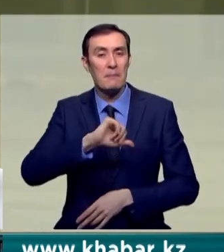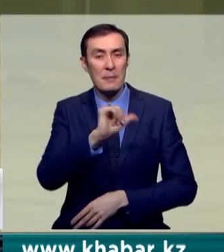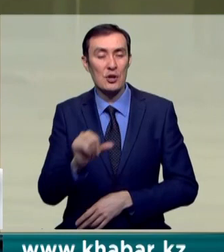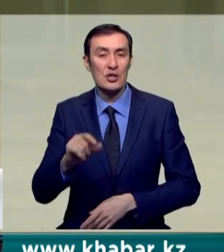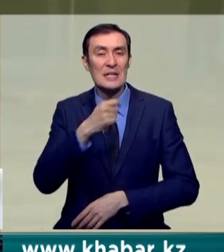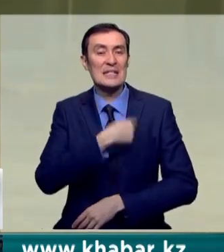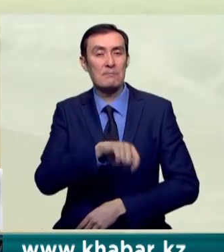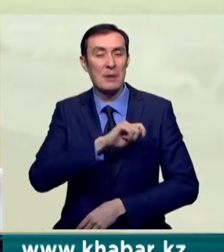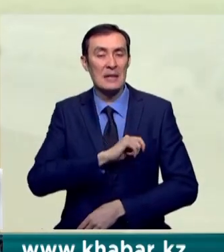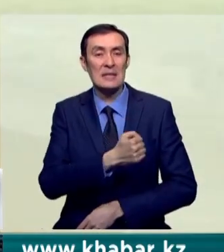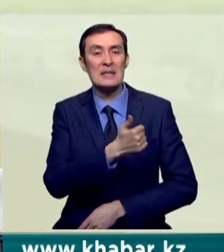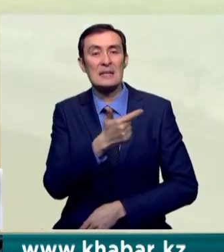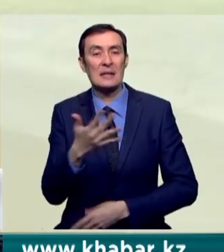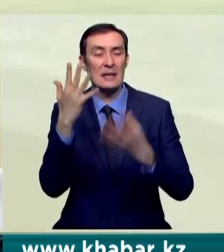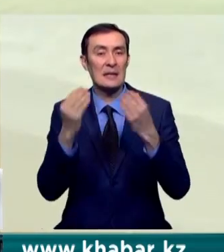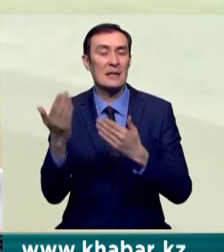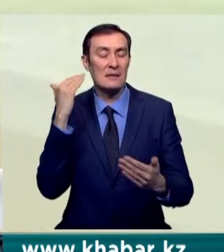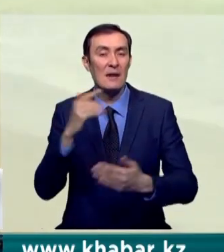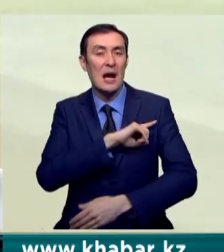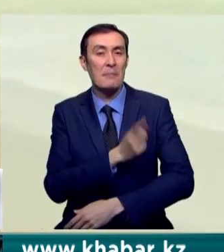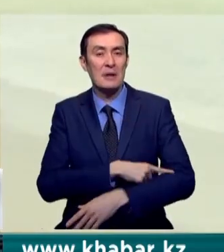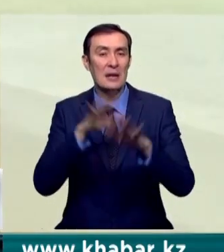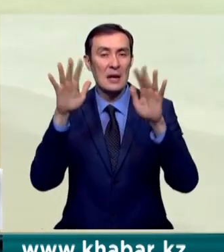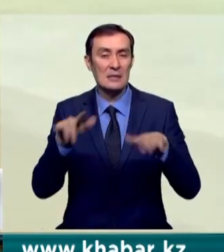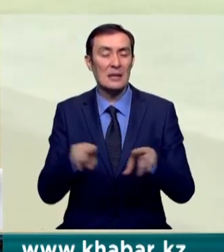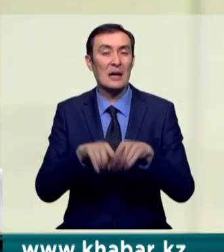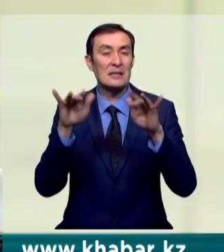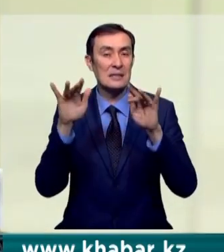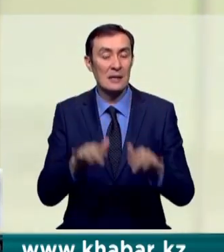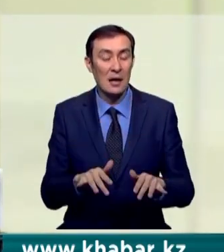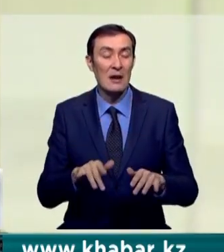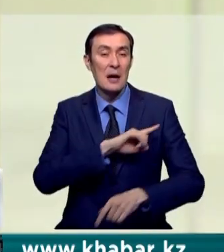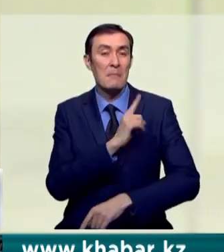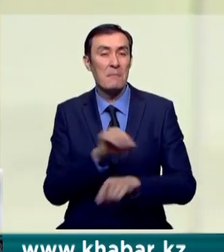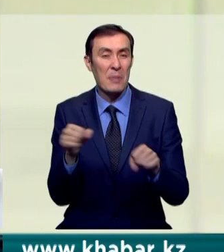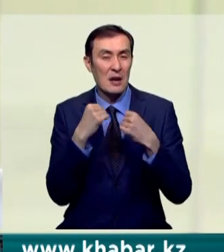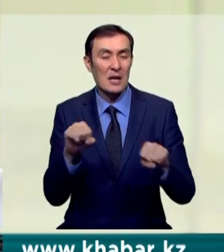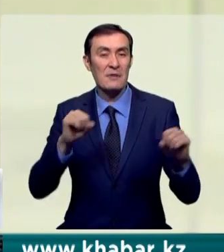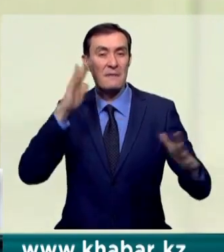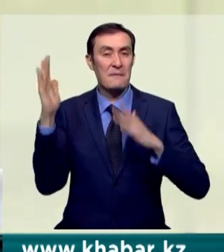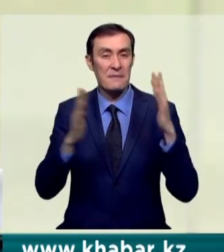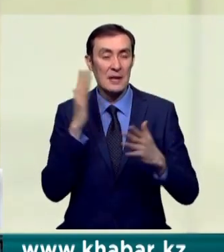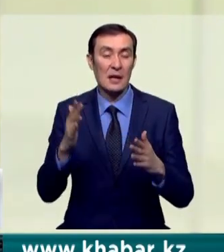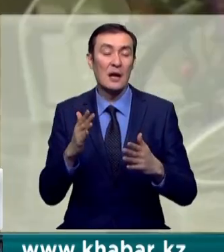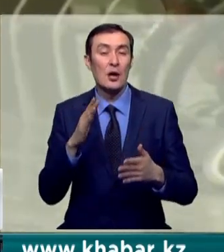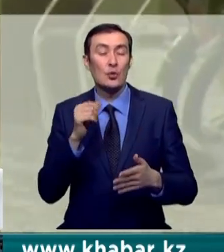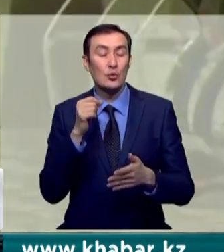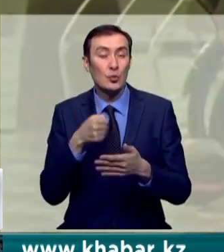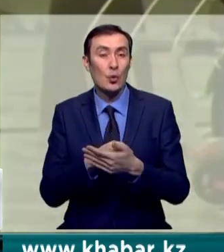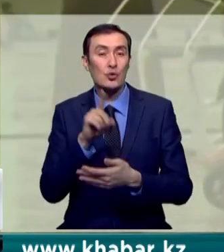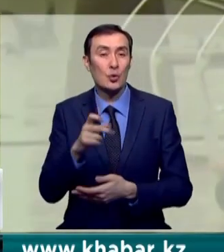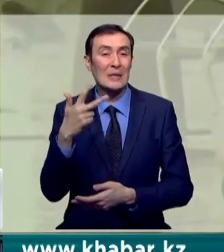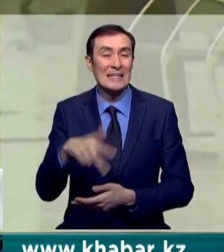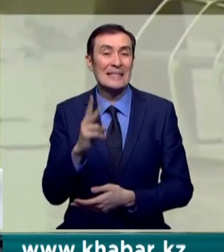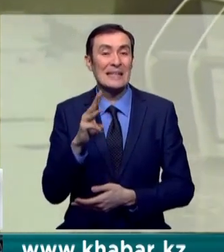побережье Испании несколько дней назад, вызвав обильные осадки в виде снега. Порывы ветра на восточном побережье страны достигали